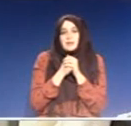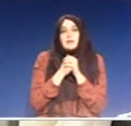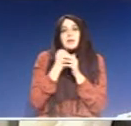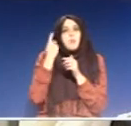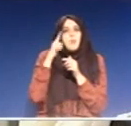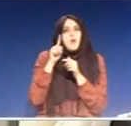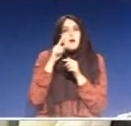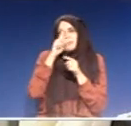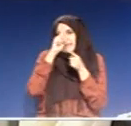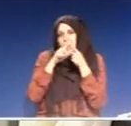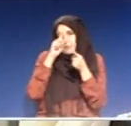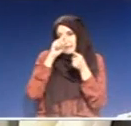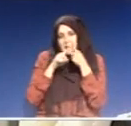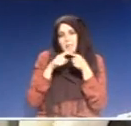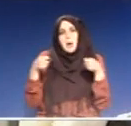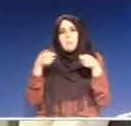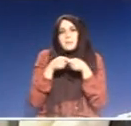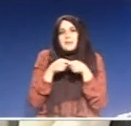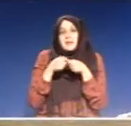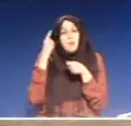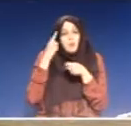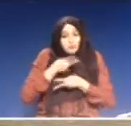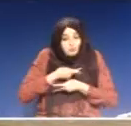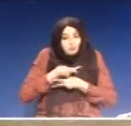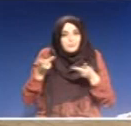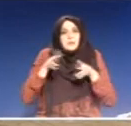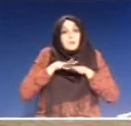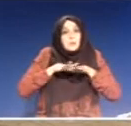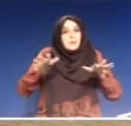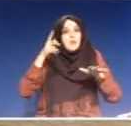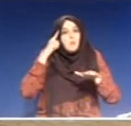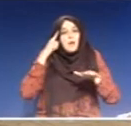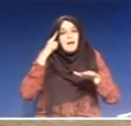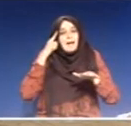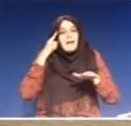من أجل نشر ثقافة التعاون